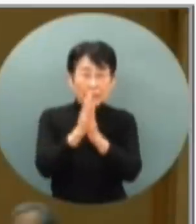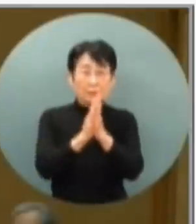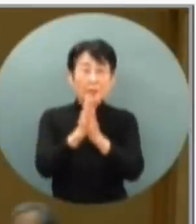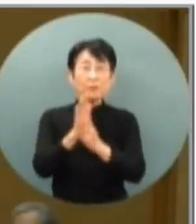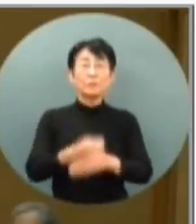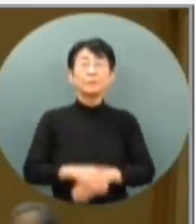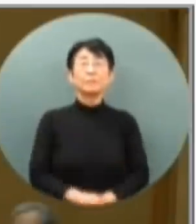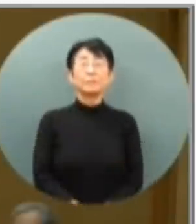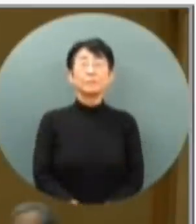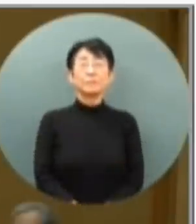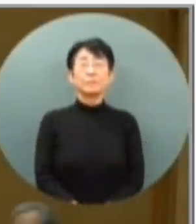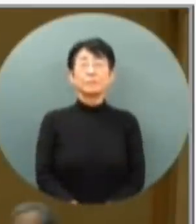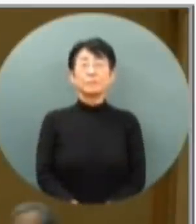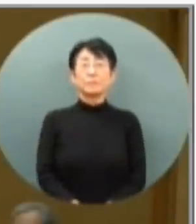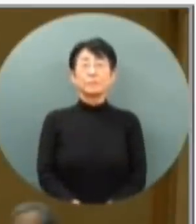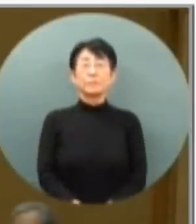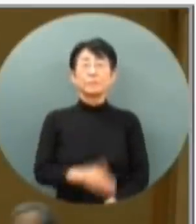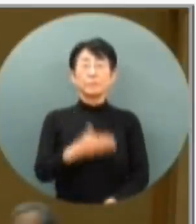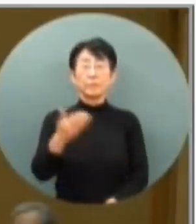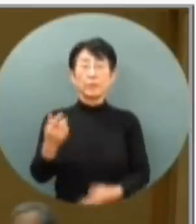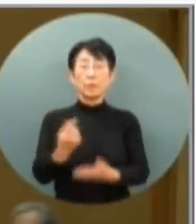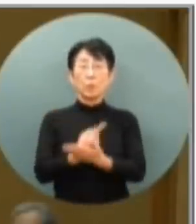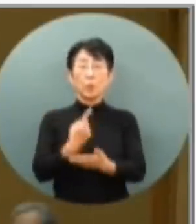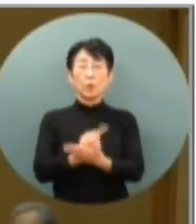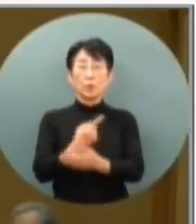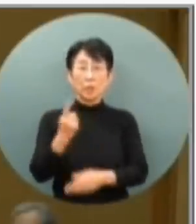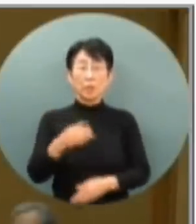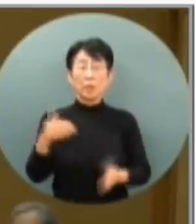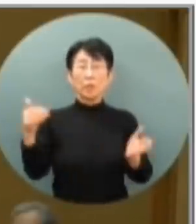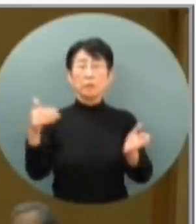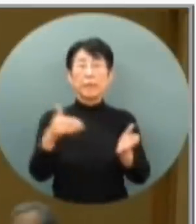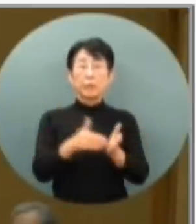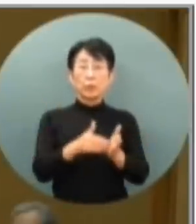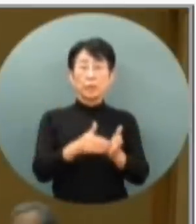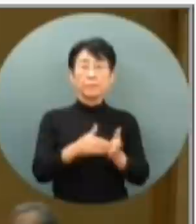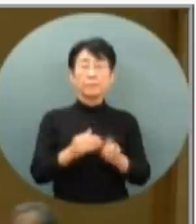ではもう一点は最後に、